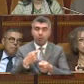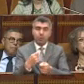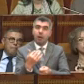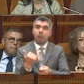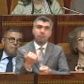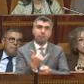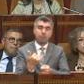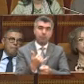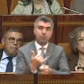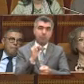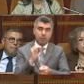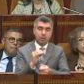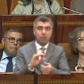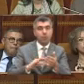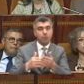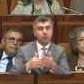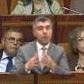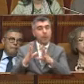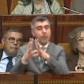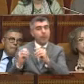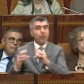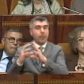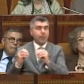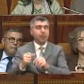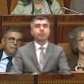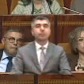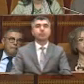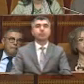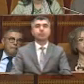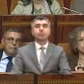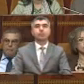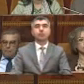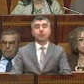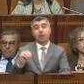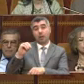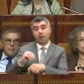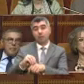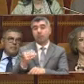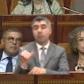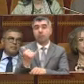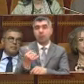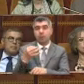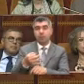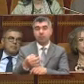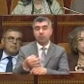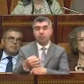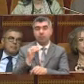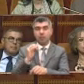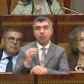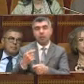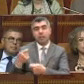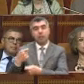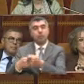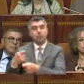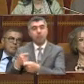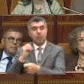فهنا كيوقع التهديد ديال هاد المهنه هذه. كذلك كاين الدور الهام الاقتصادي والاجتماعي اللي كيلعبوا هاد التاجر